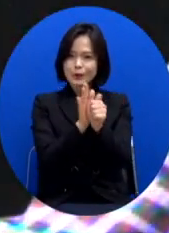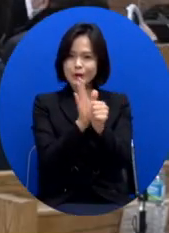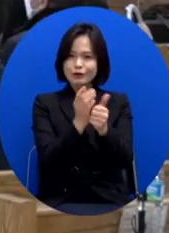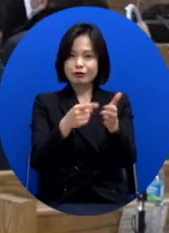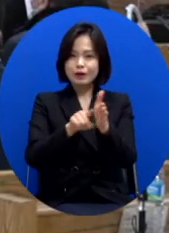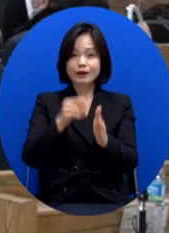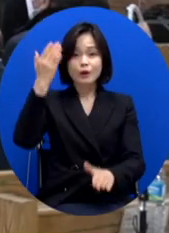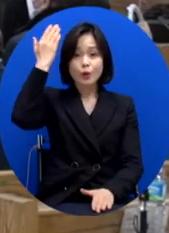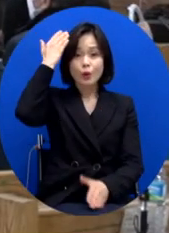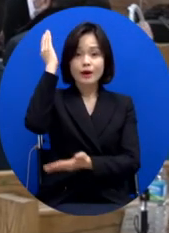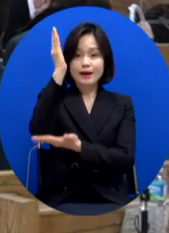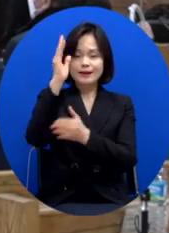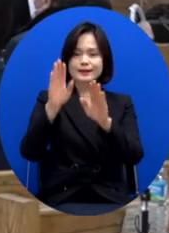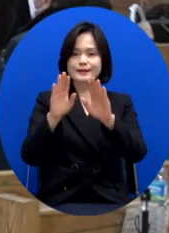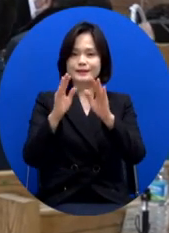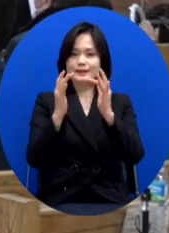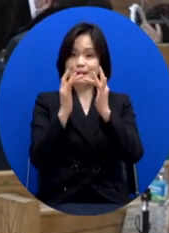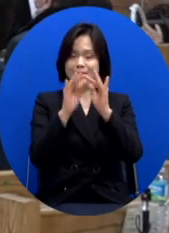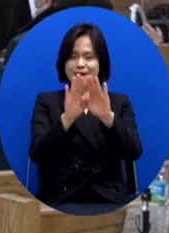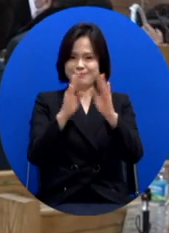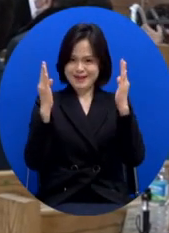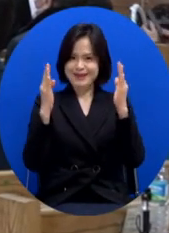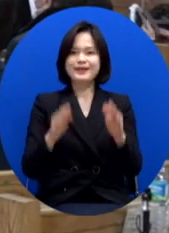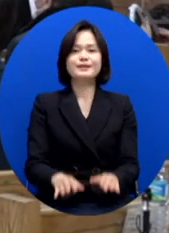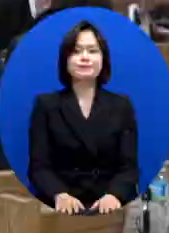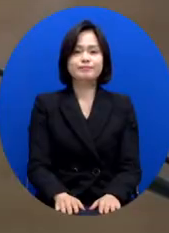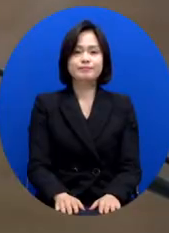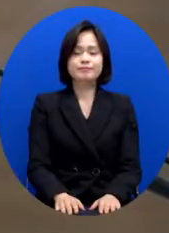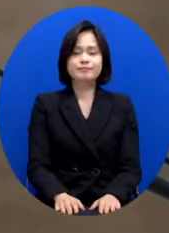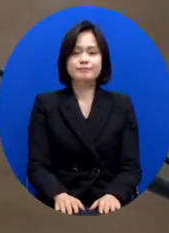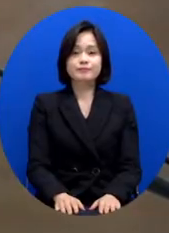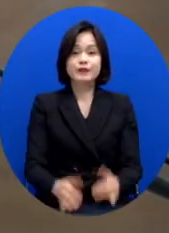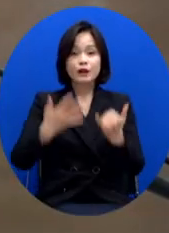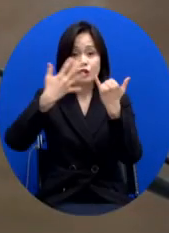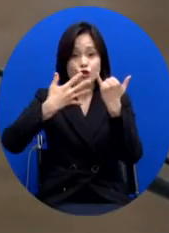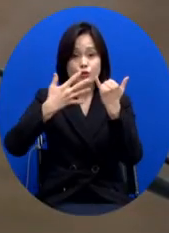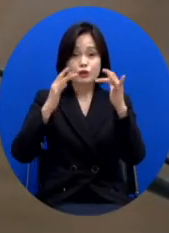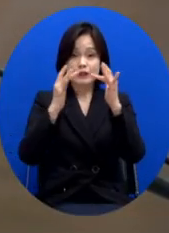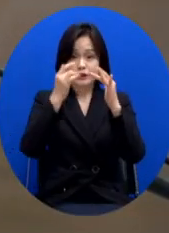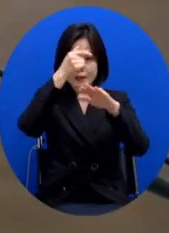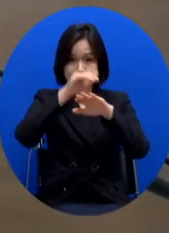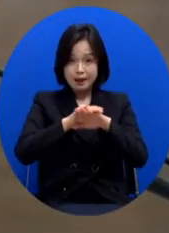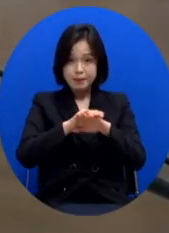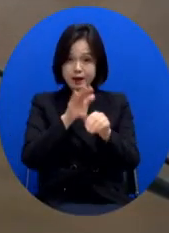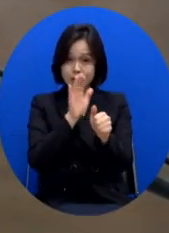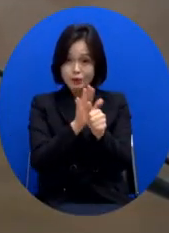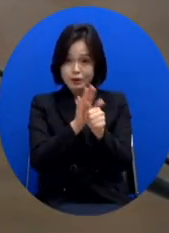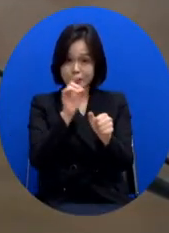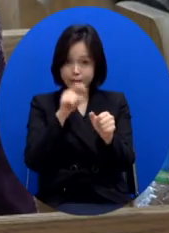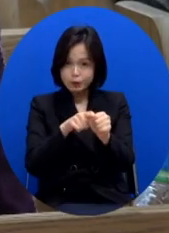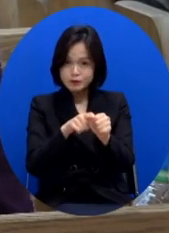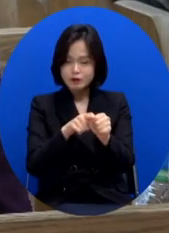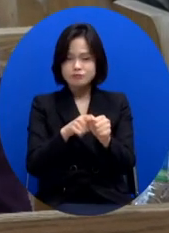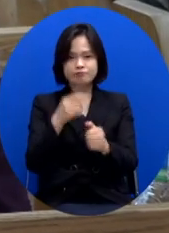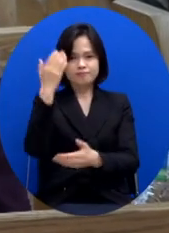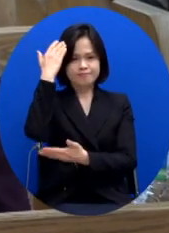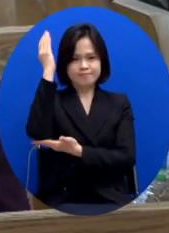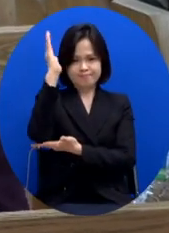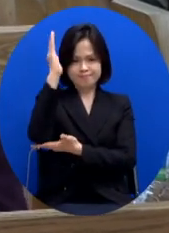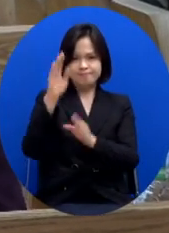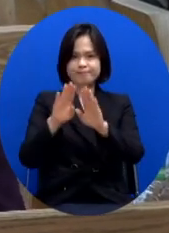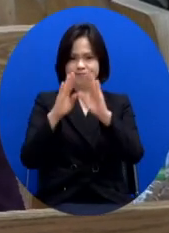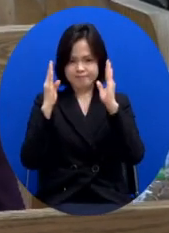1월 지역의 작은 교회들을 돕기 위해 마련한 유튜브 활용 세미나에 이어 이번엔 2차로 선교사를 위해